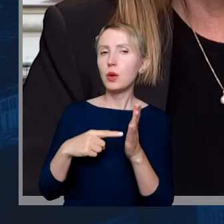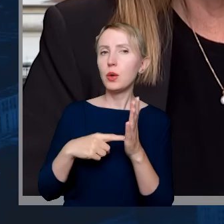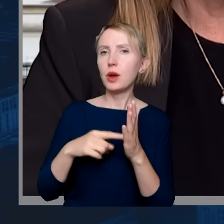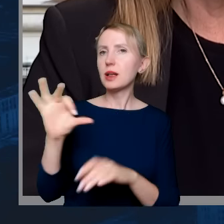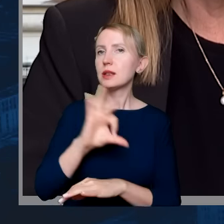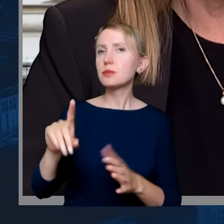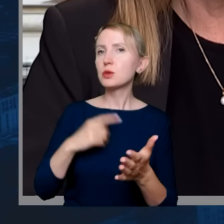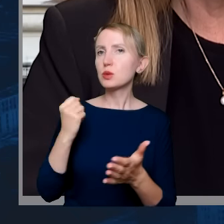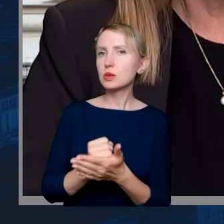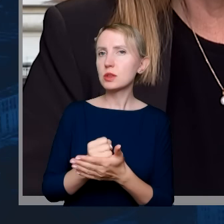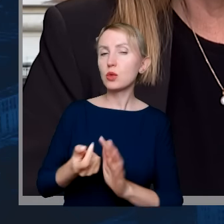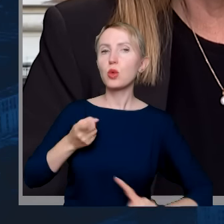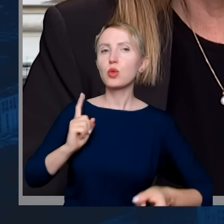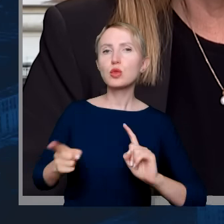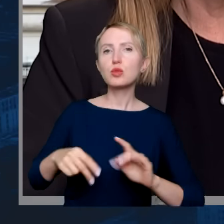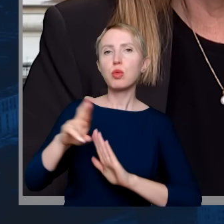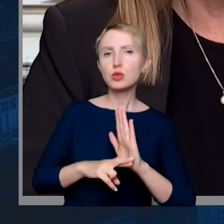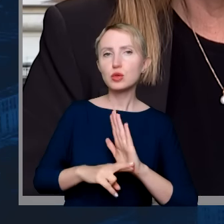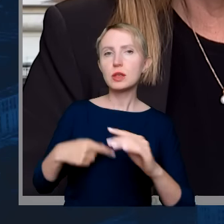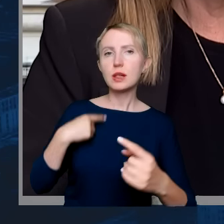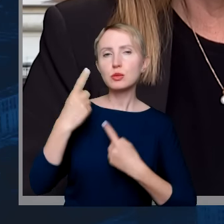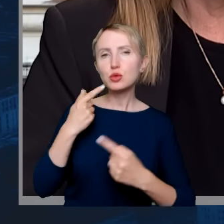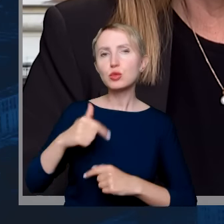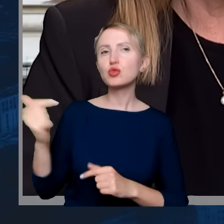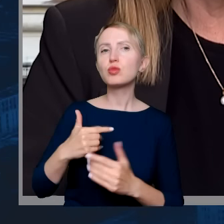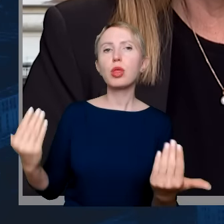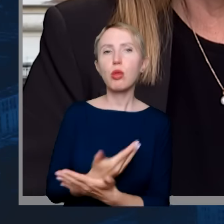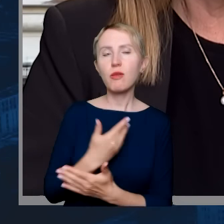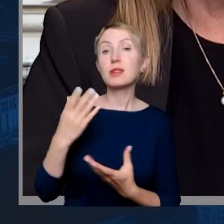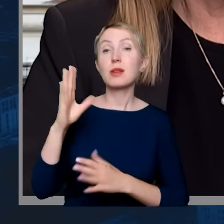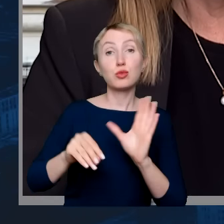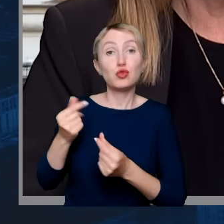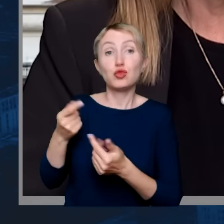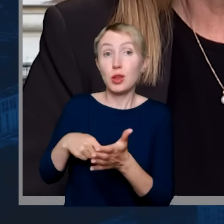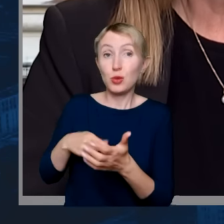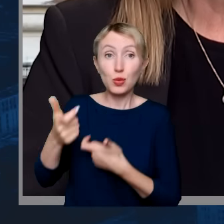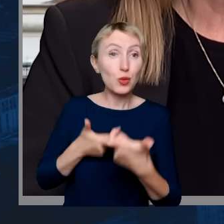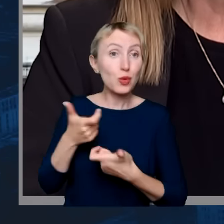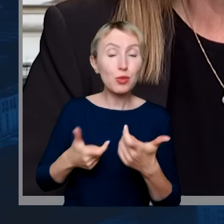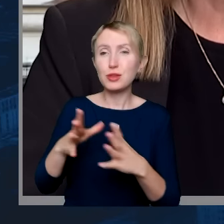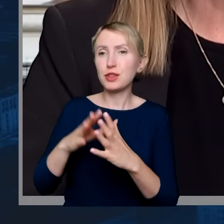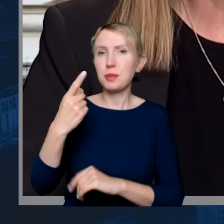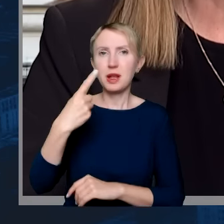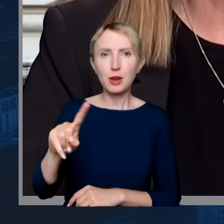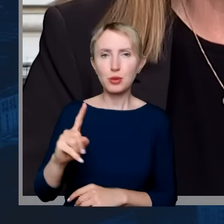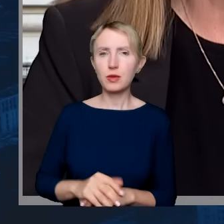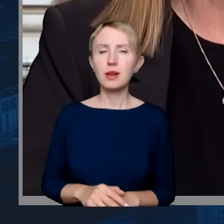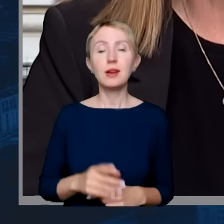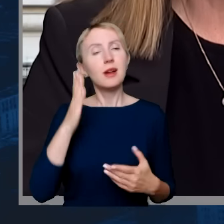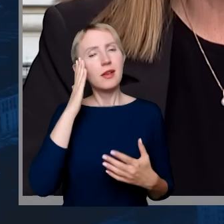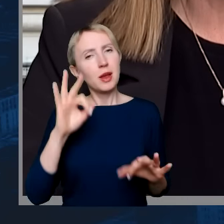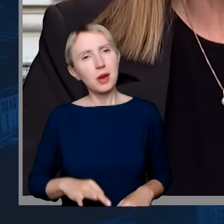czy to rozporządzenie, bo wydaje mi się, że będzie musiała być nowelizacja budżetu w tym zakresie, no przecież 10 miliardów to nie jest... Wie pan, ja